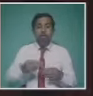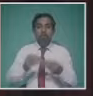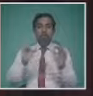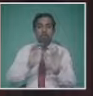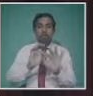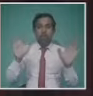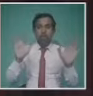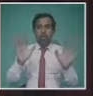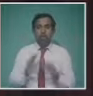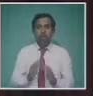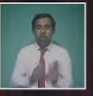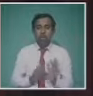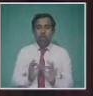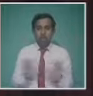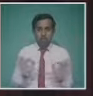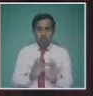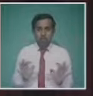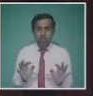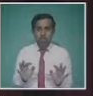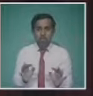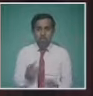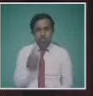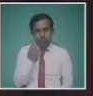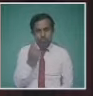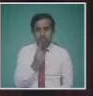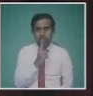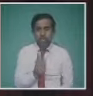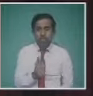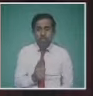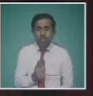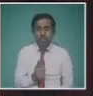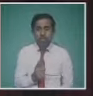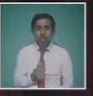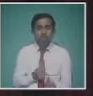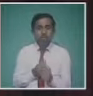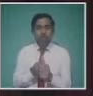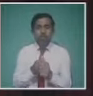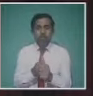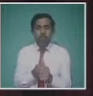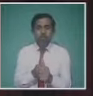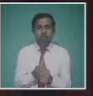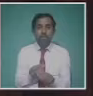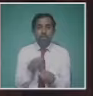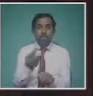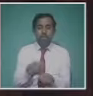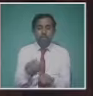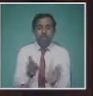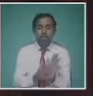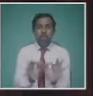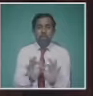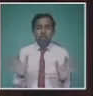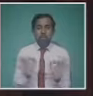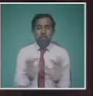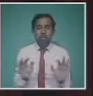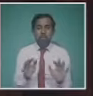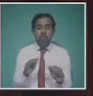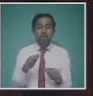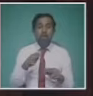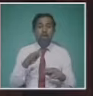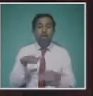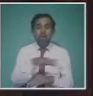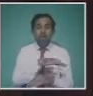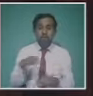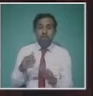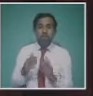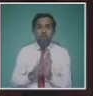කරනවා අපේ මාධ්‍ය සහෝදරොත් සමාවෙන්න මෙහෙම කිව්වට දැන් මේවා පස්සේ වැඩි ඉඩකඩක් ලබා දීලා ජනමාධ්‍යත් මාධ්‍ය සමාජ මාධ්‍යත් මේව